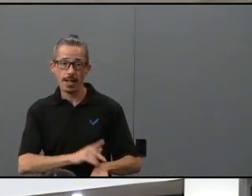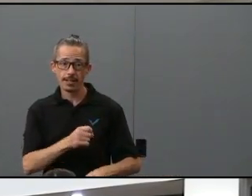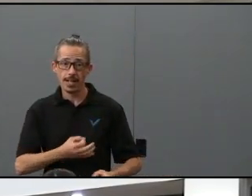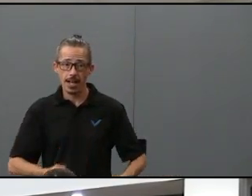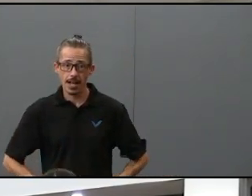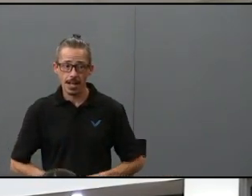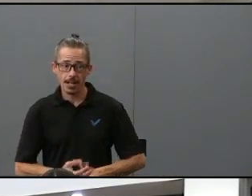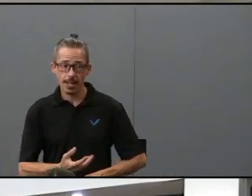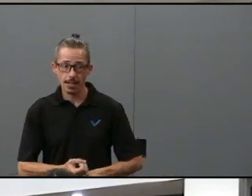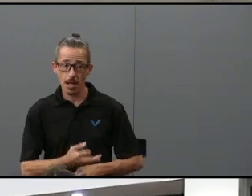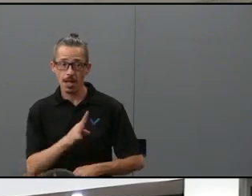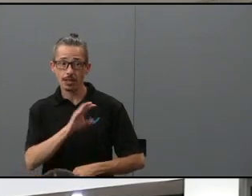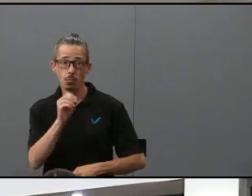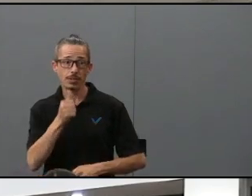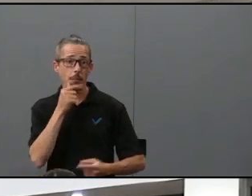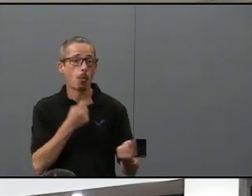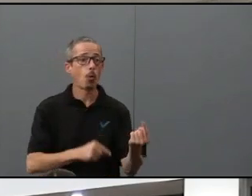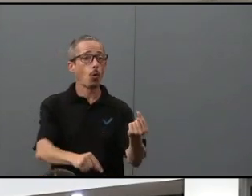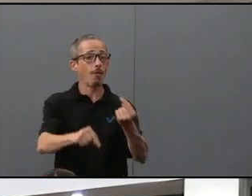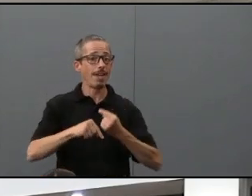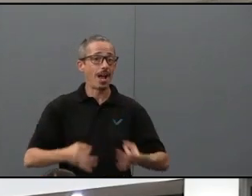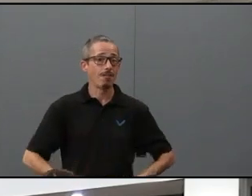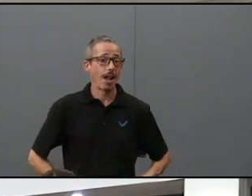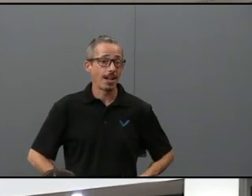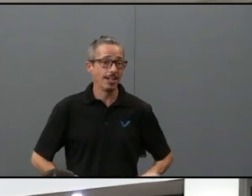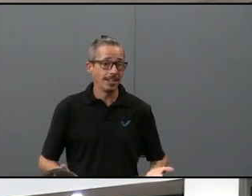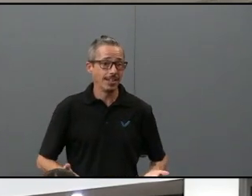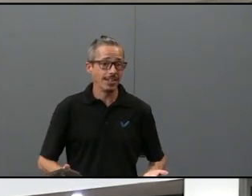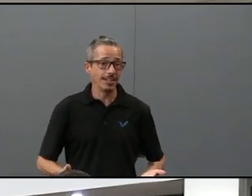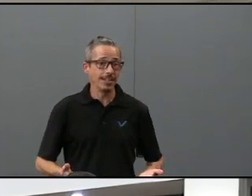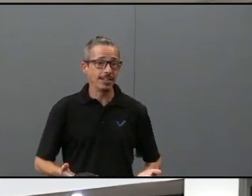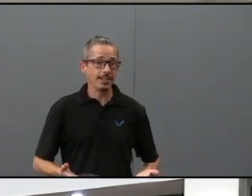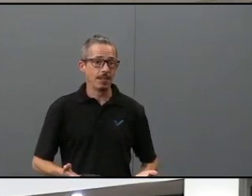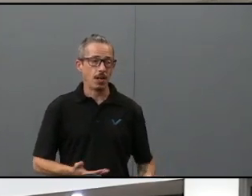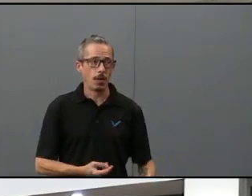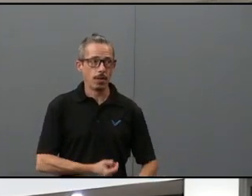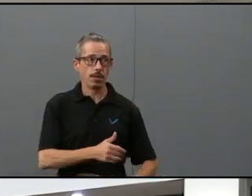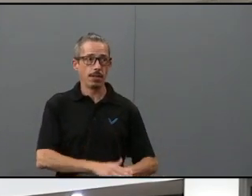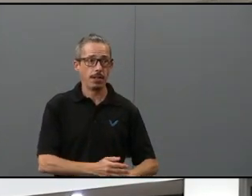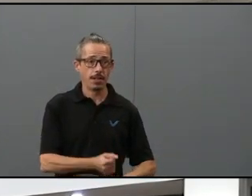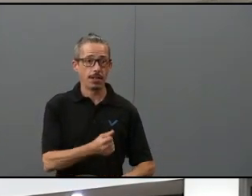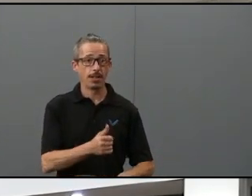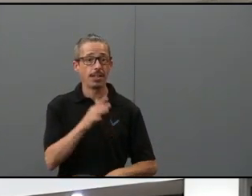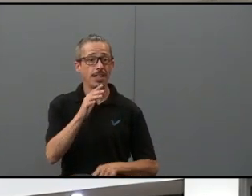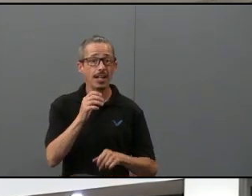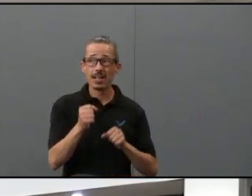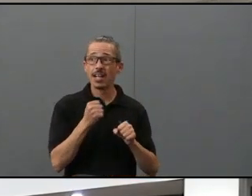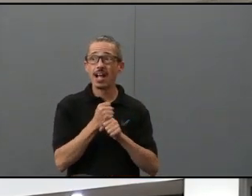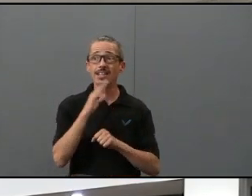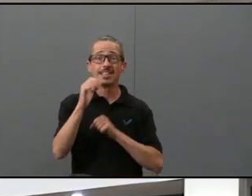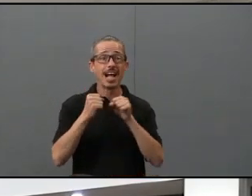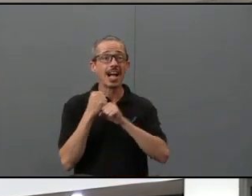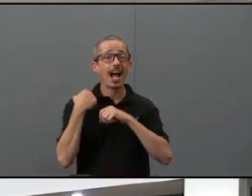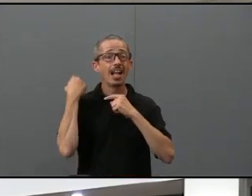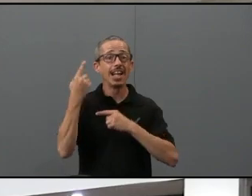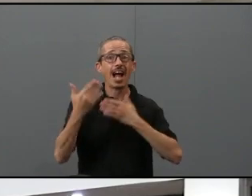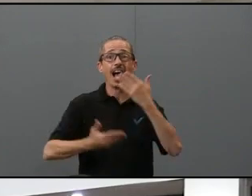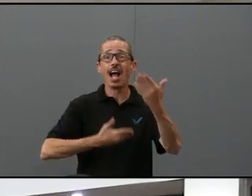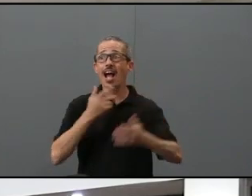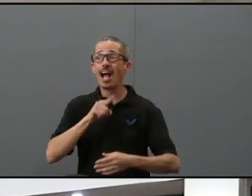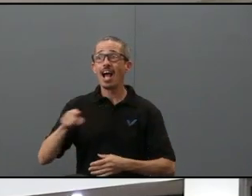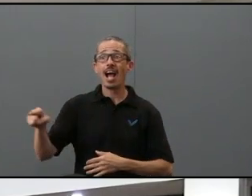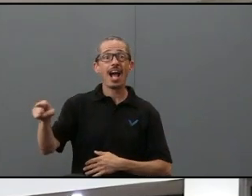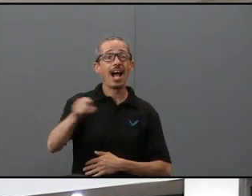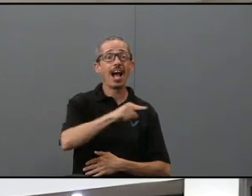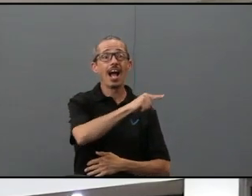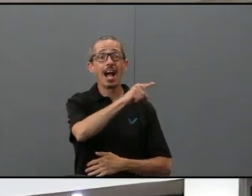85 % de femmes atteintes et c'est pas acceptable parce que depuis 50 ans 50 ans nous n'avons pas